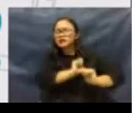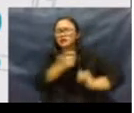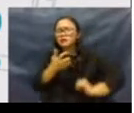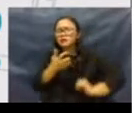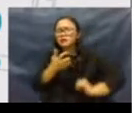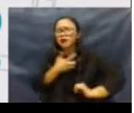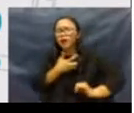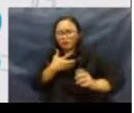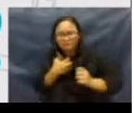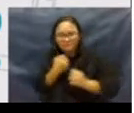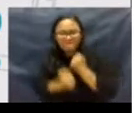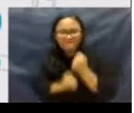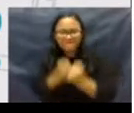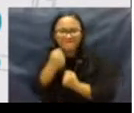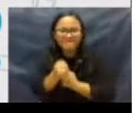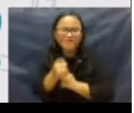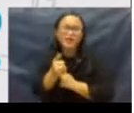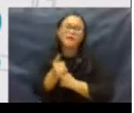Jadi